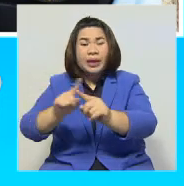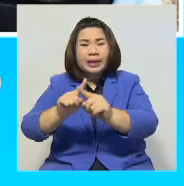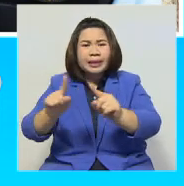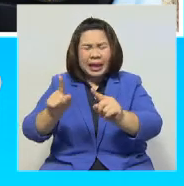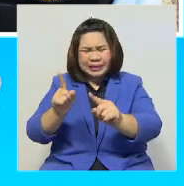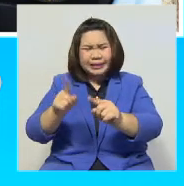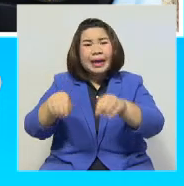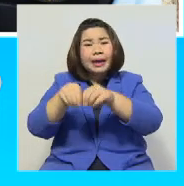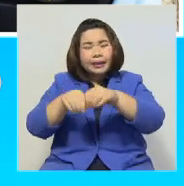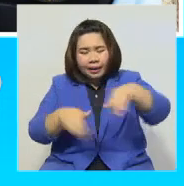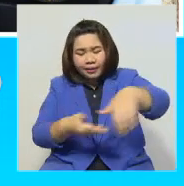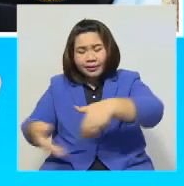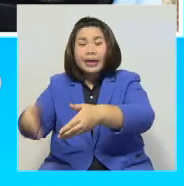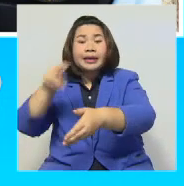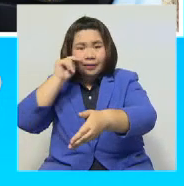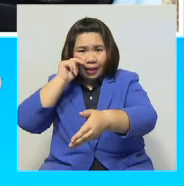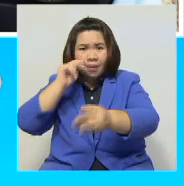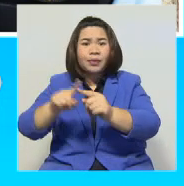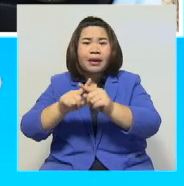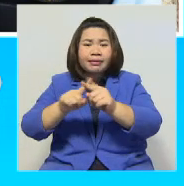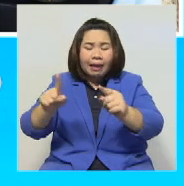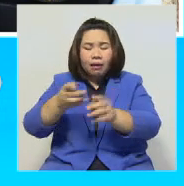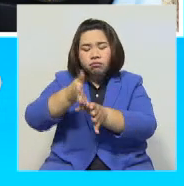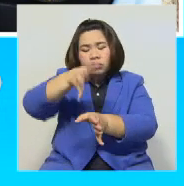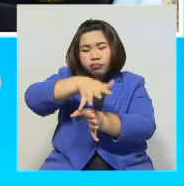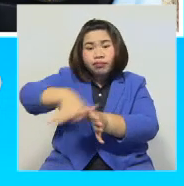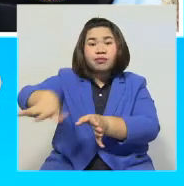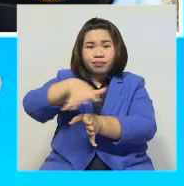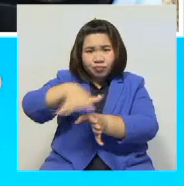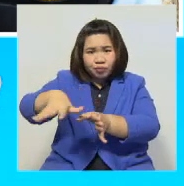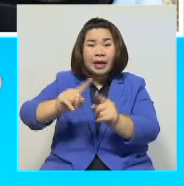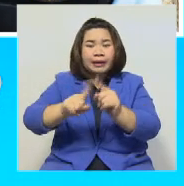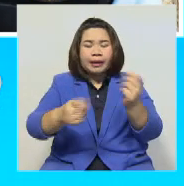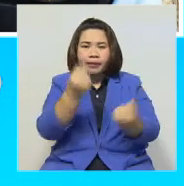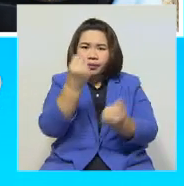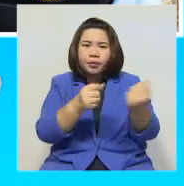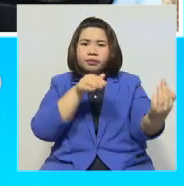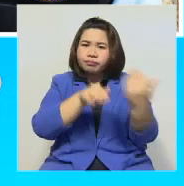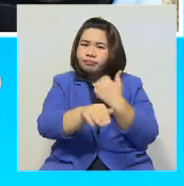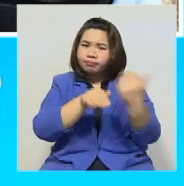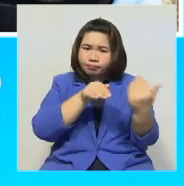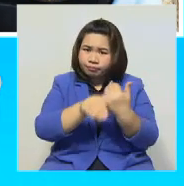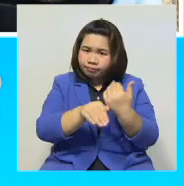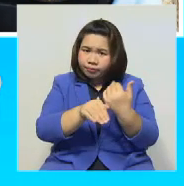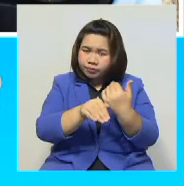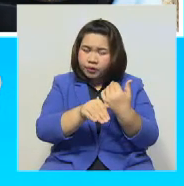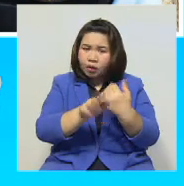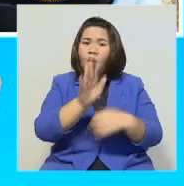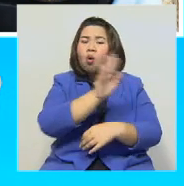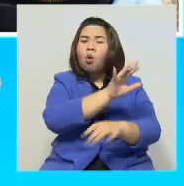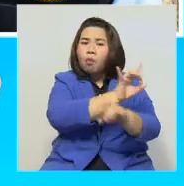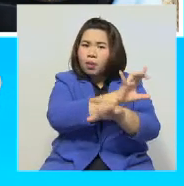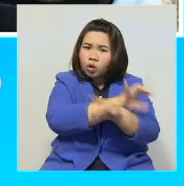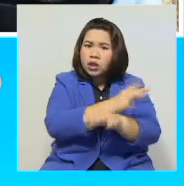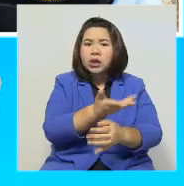แม่น้ำทั้งนั้นนะครับกับส่วนที่เส้นทางที่การระบายออกของน้ำแต่ถนนหนทางเนี่ยจากคลองคนกิโลเมตรที่72จากพระราม